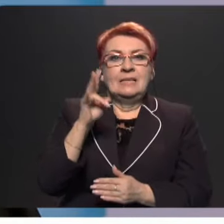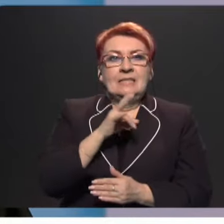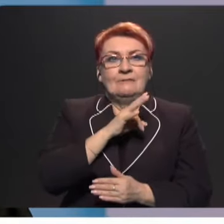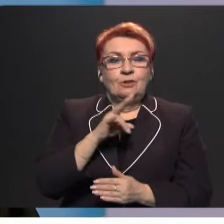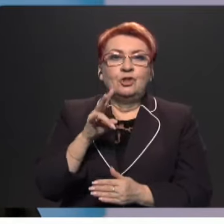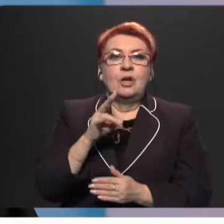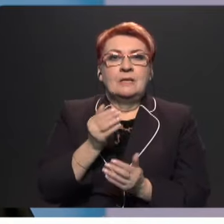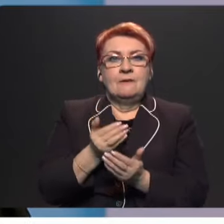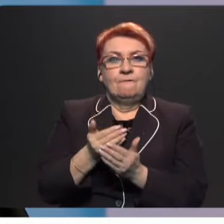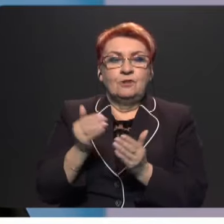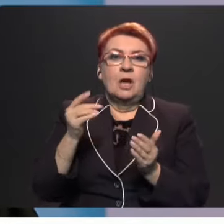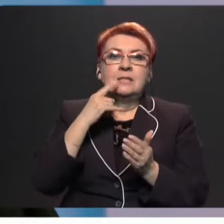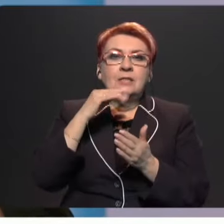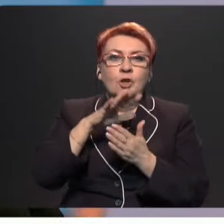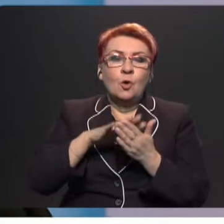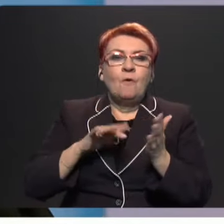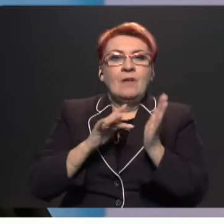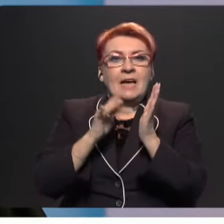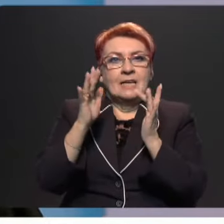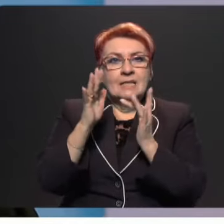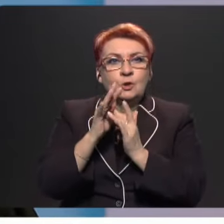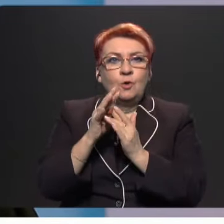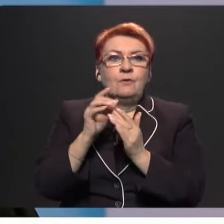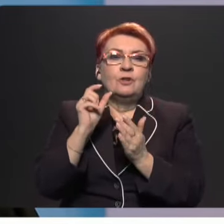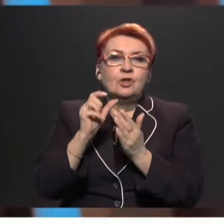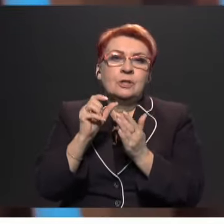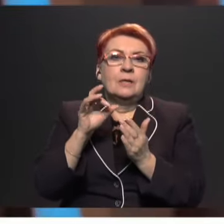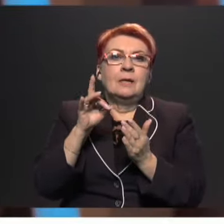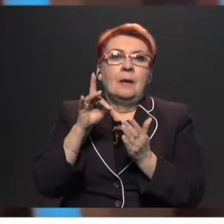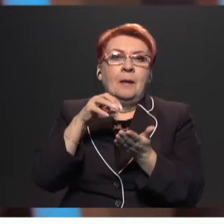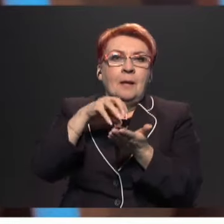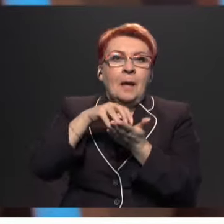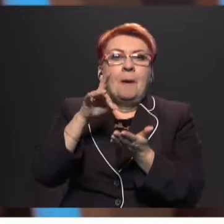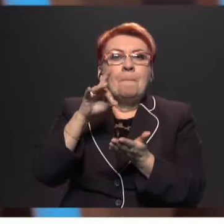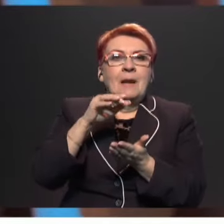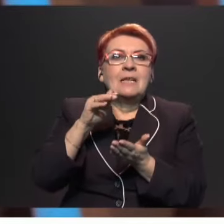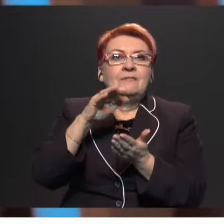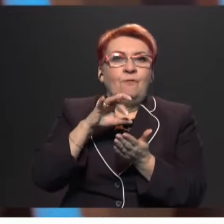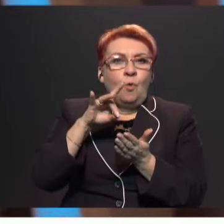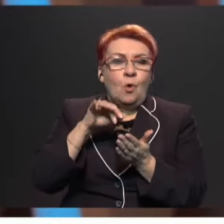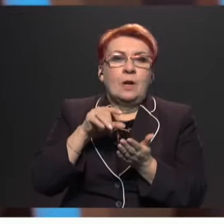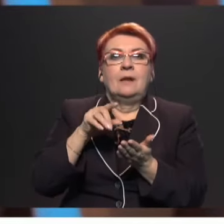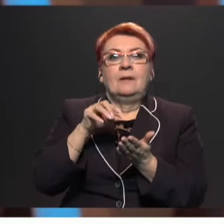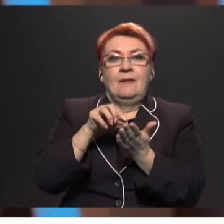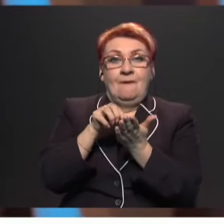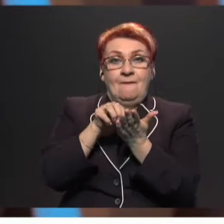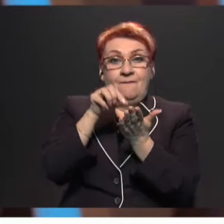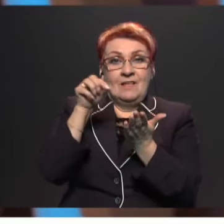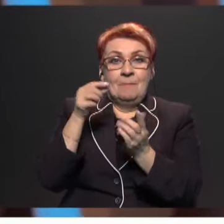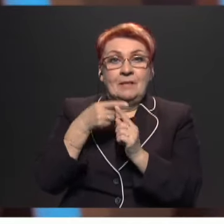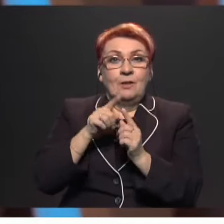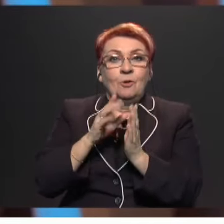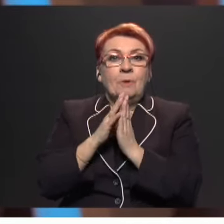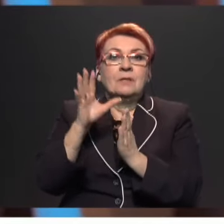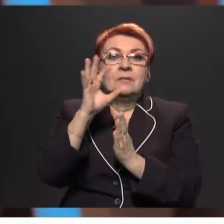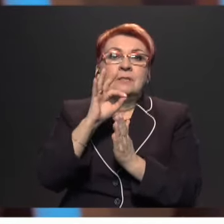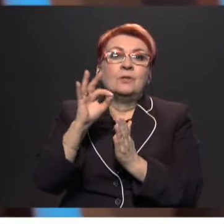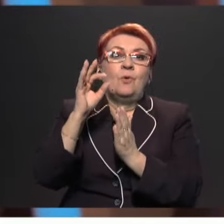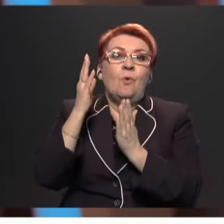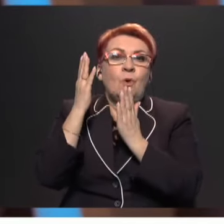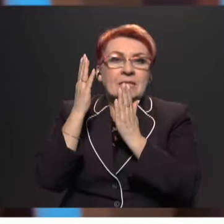в чашу с кровью Христовой частички просфорочек, вынимая которых, он молился о тебе и